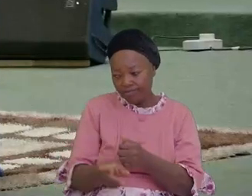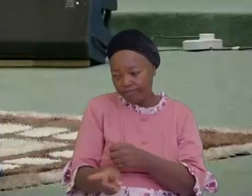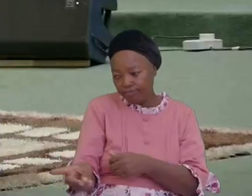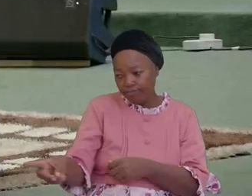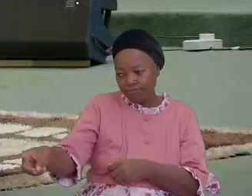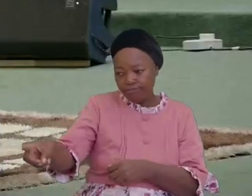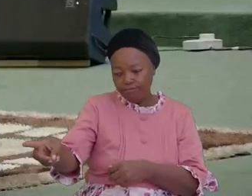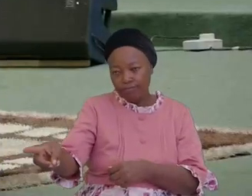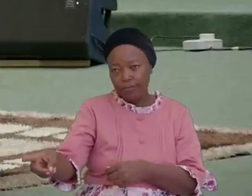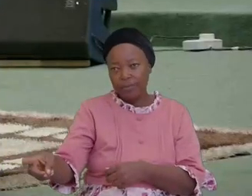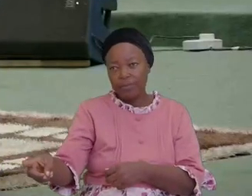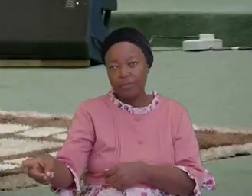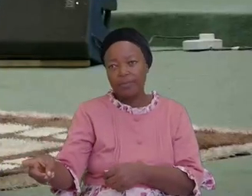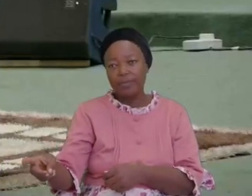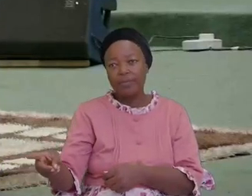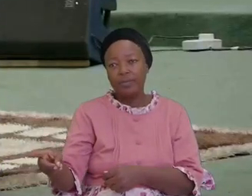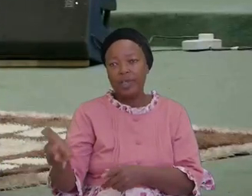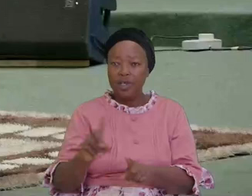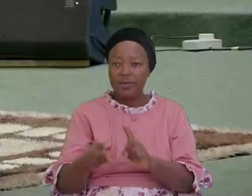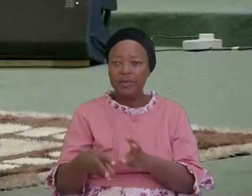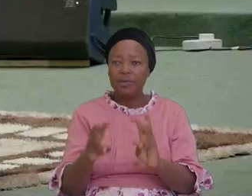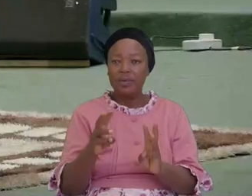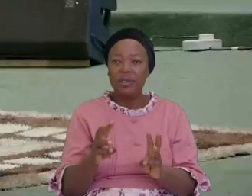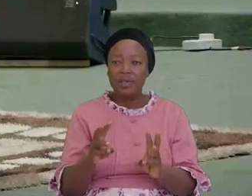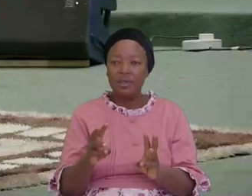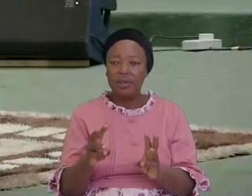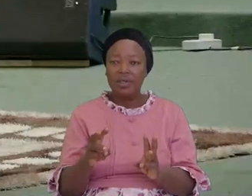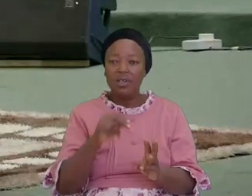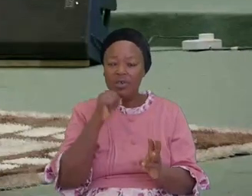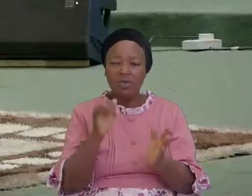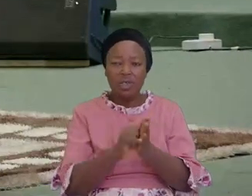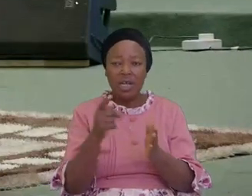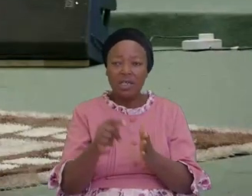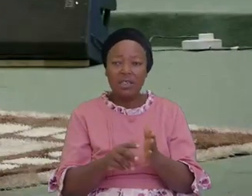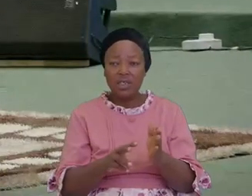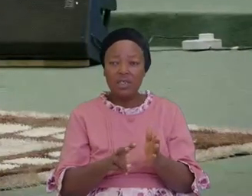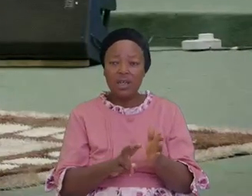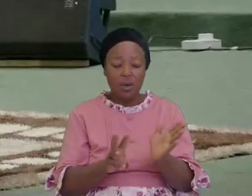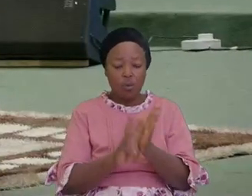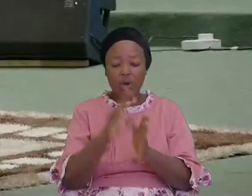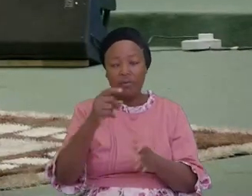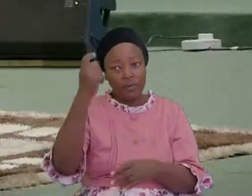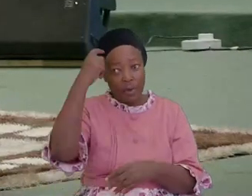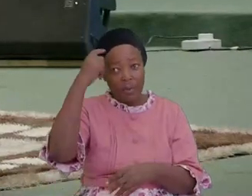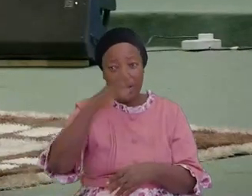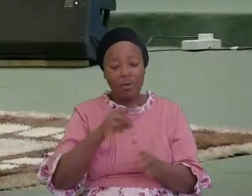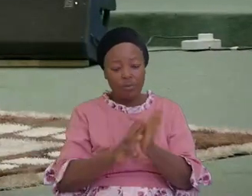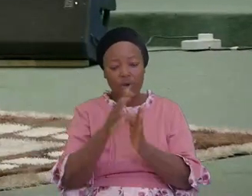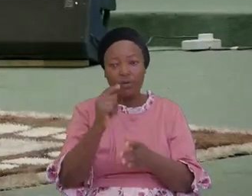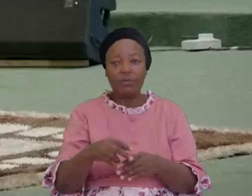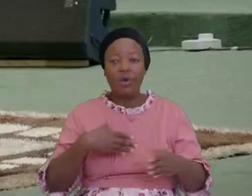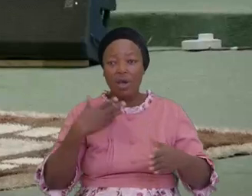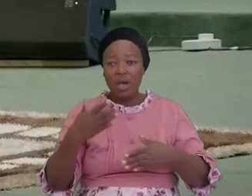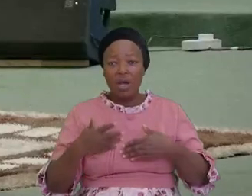la volonté de ton véhicule va dans une direction et ta volonté sont séparés. Ce n'est pas que la volonté de ton esprit,